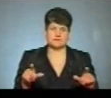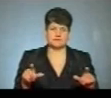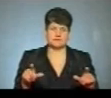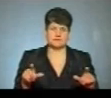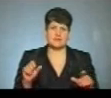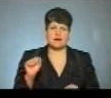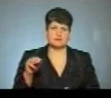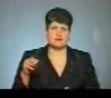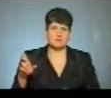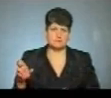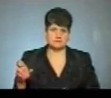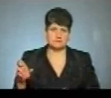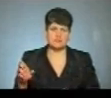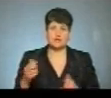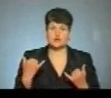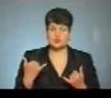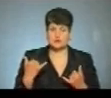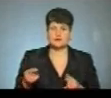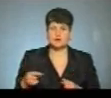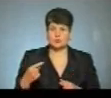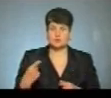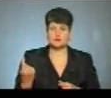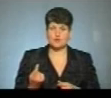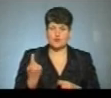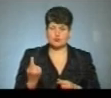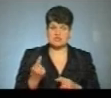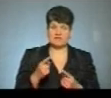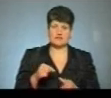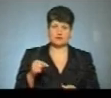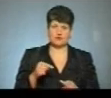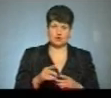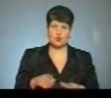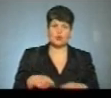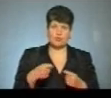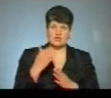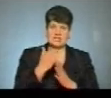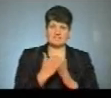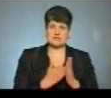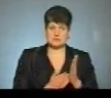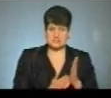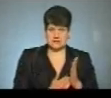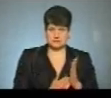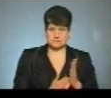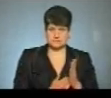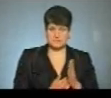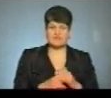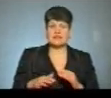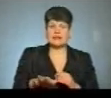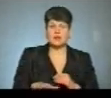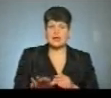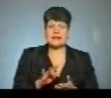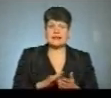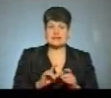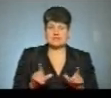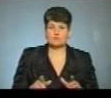маркетів АТБ. І сьогодні на Тернопільську область, відповідно до поданих списків від територіальних центрів,